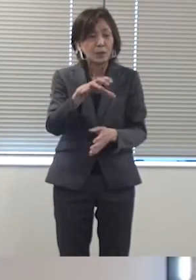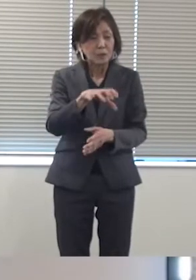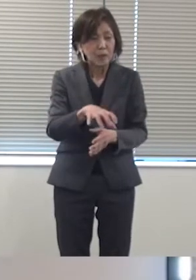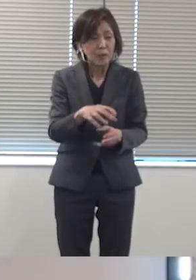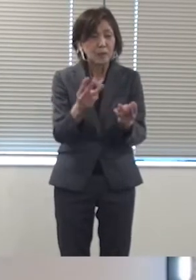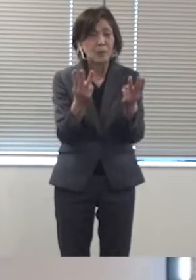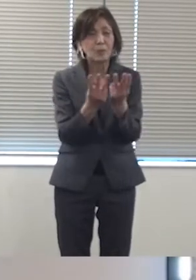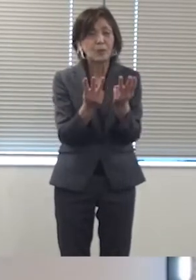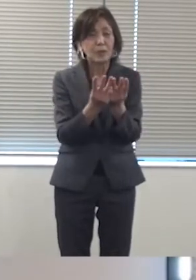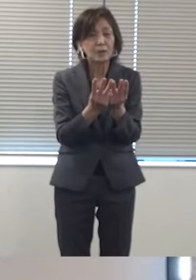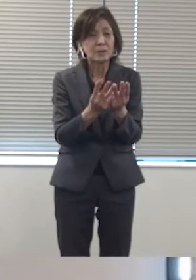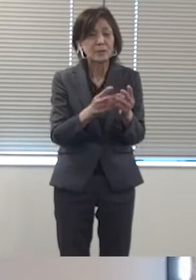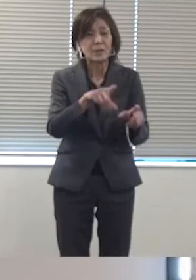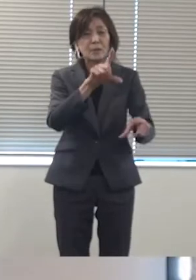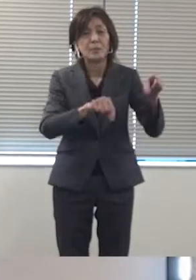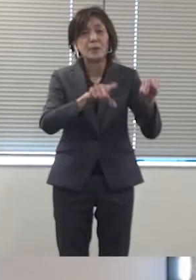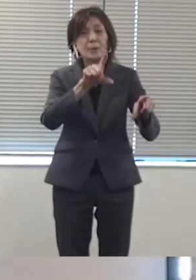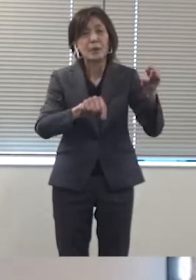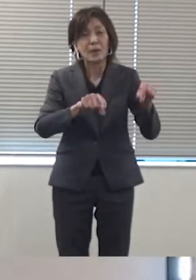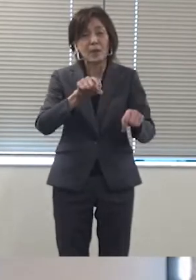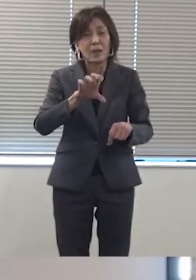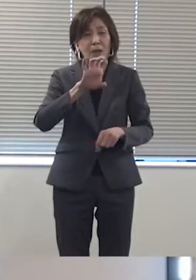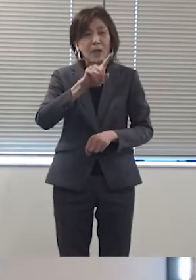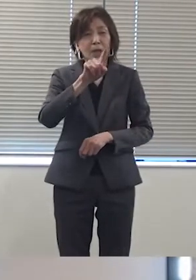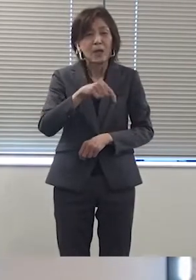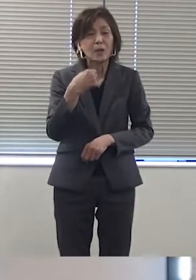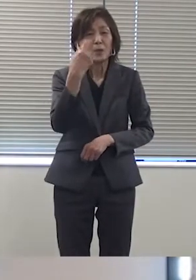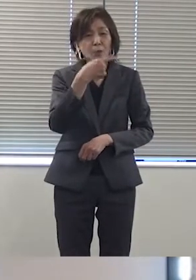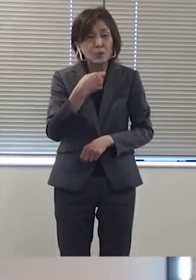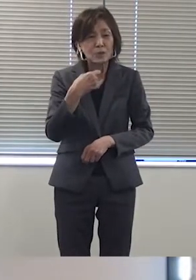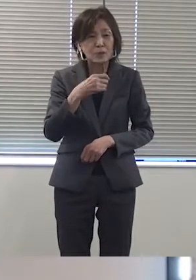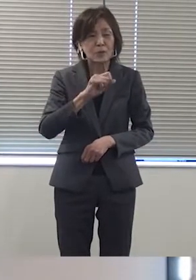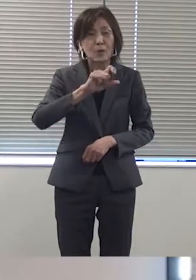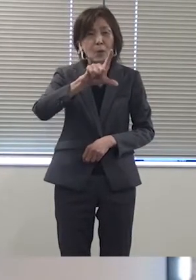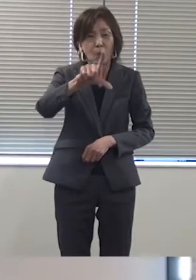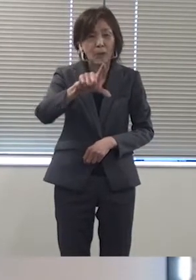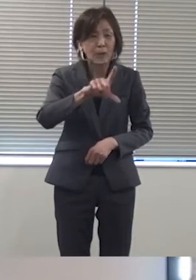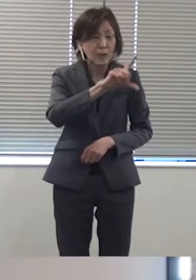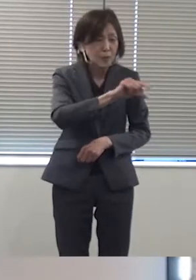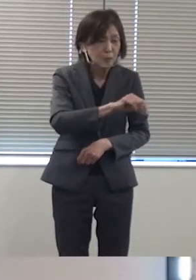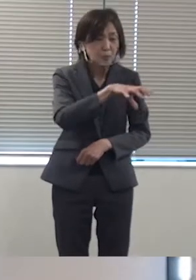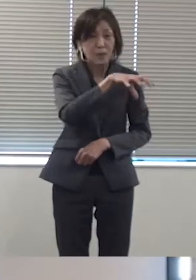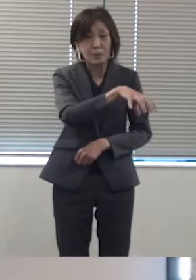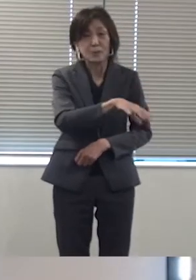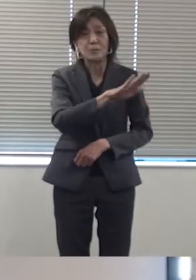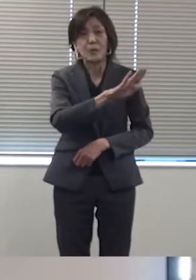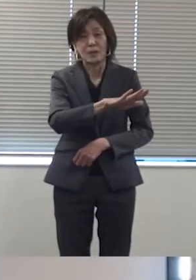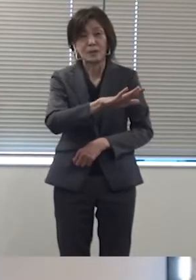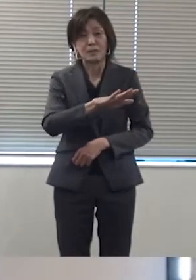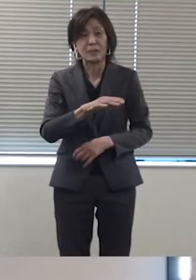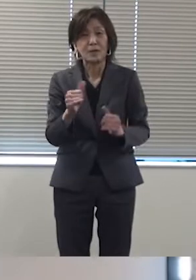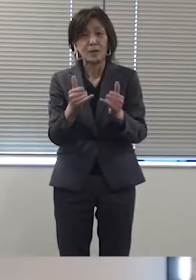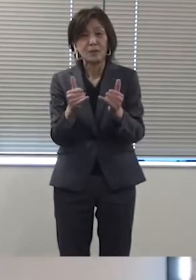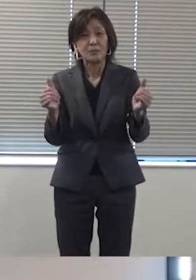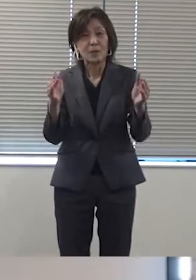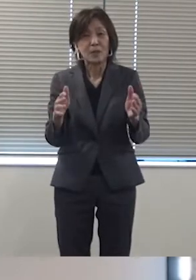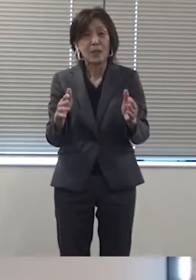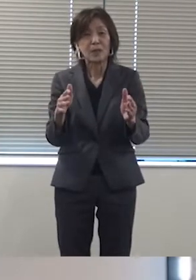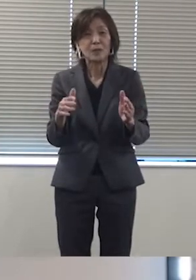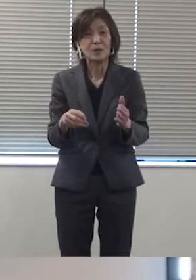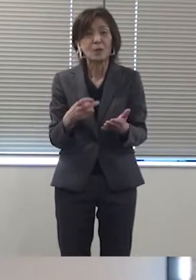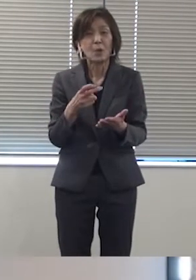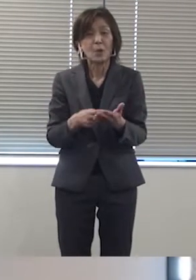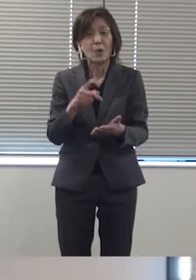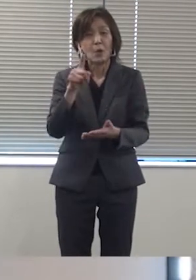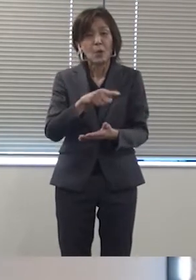ありますので、それは民間の法人が立ち上がってきたかどうかによって違うので、ちょっとばらつきがあります。で、それ